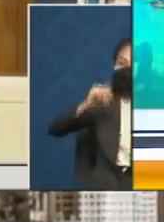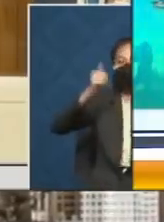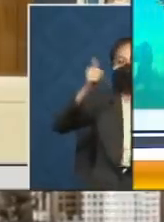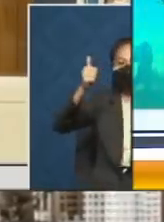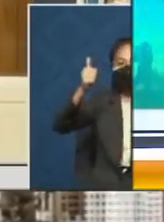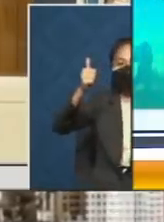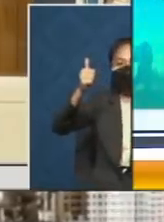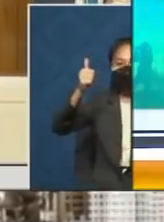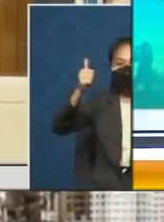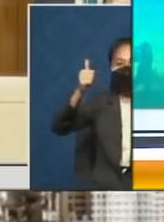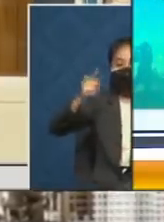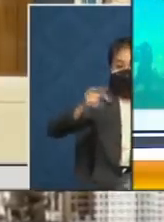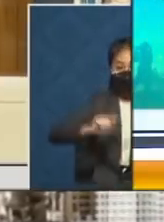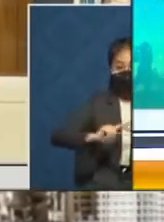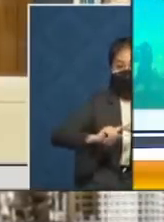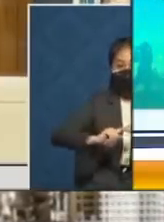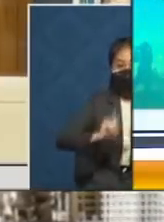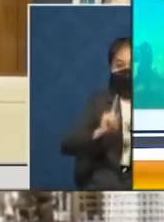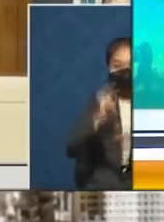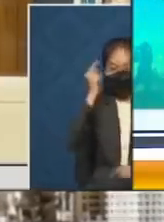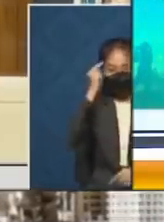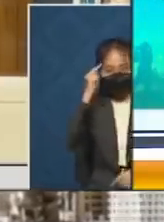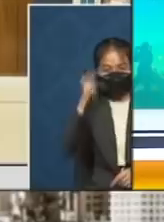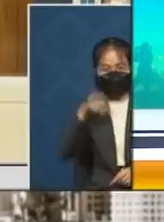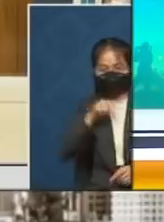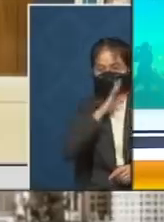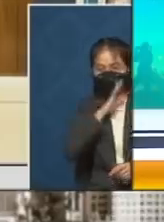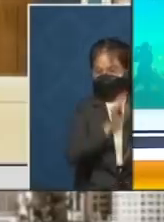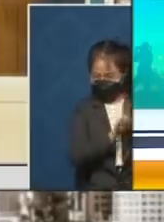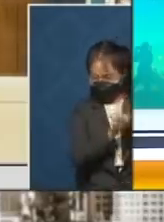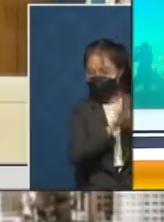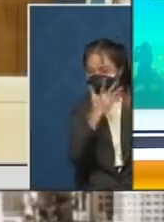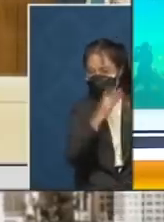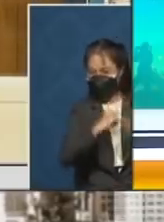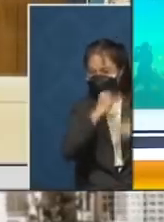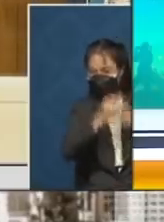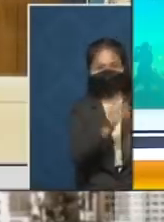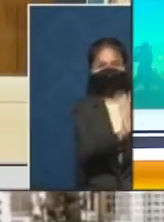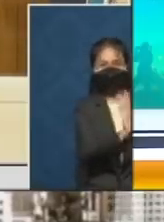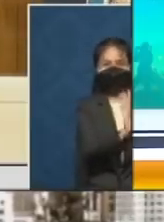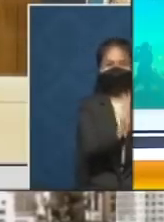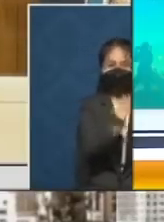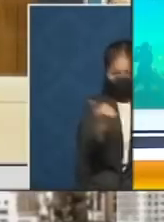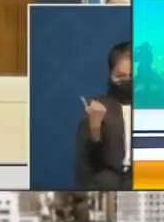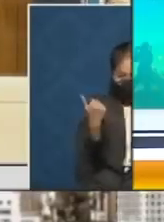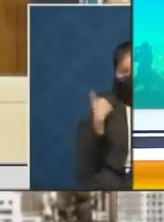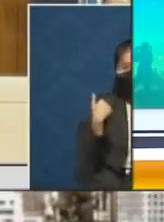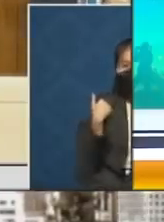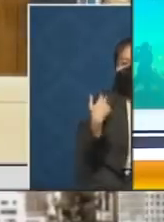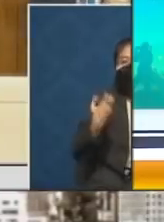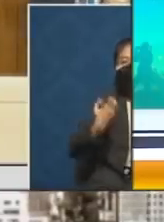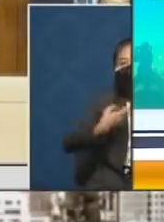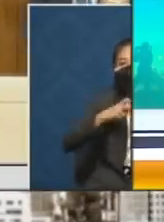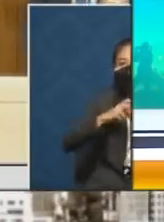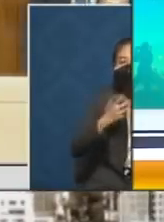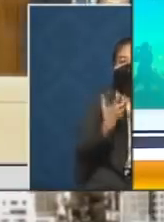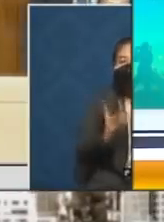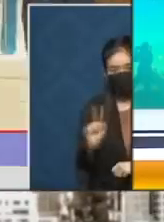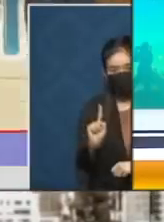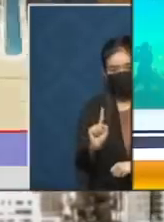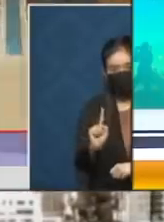อย่าอ้างผลออกเสียงประชามติ16ล้านเสียง ค่ะ นะเพราะมันไม่เป็นธรรมมันไม่ชอบธรร